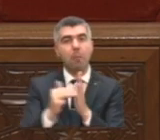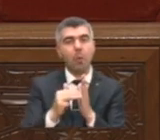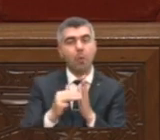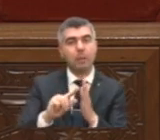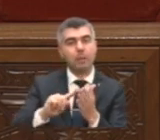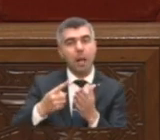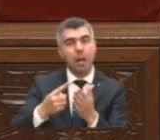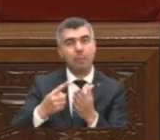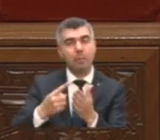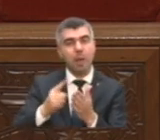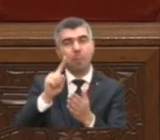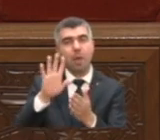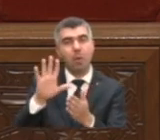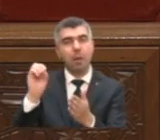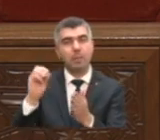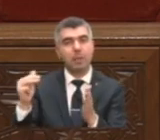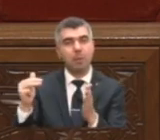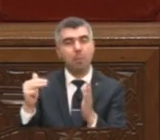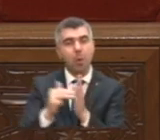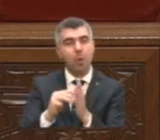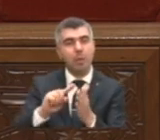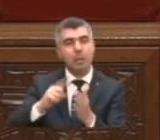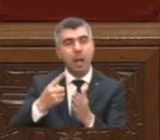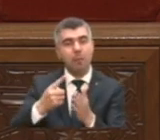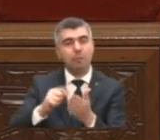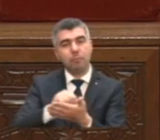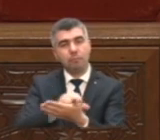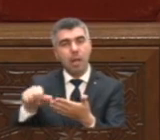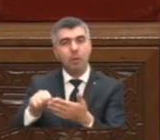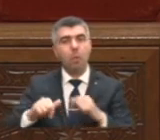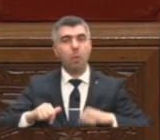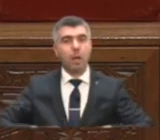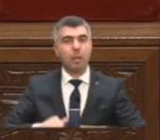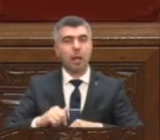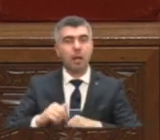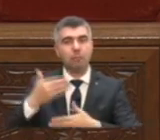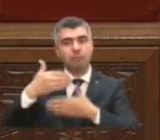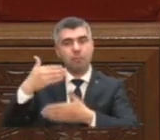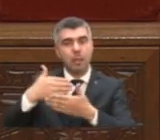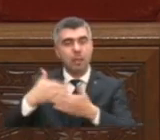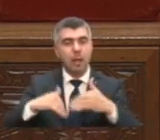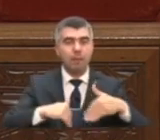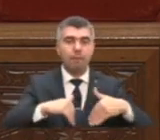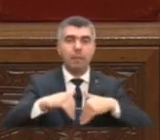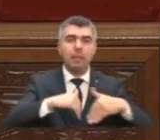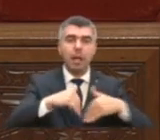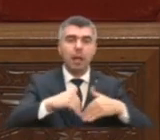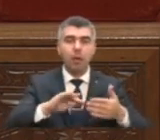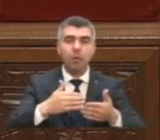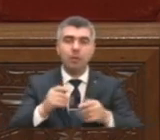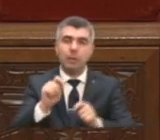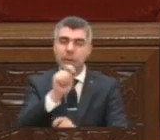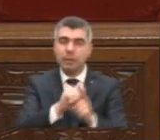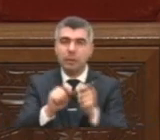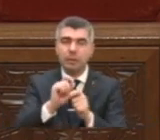الوزاره 150 مليون درهم. كان الهدف منها هو الانجاز الطرق الضروريه لفك العزله من